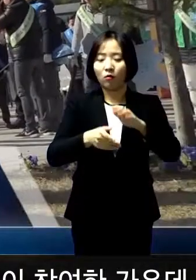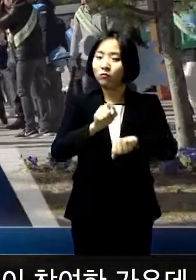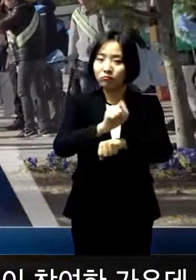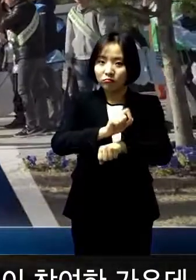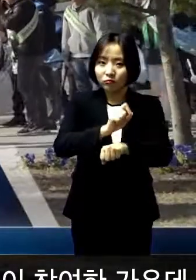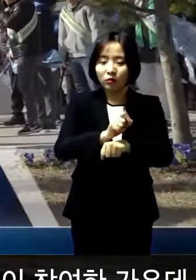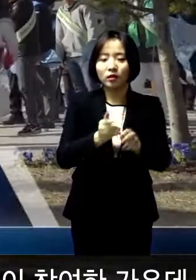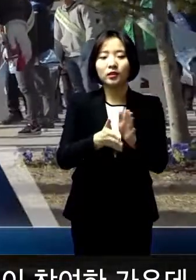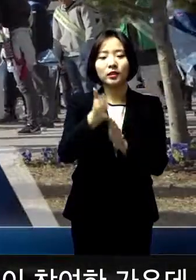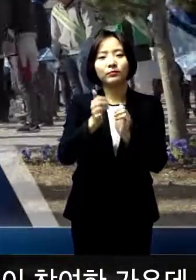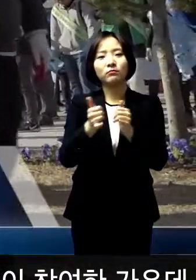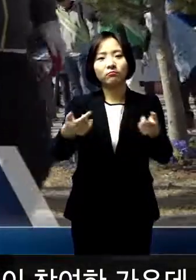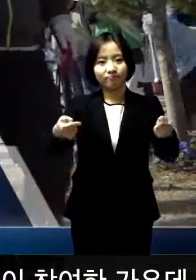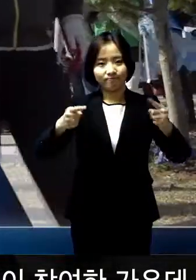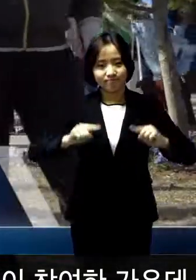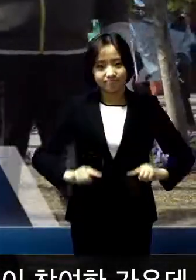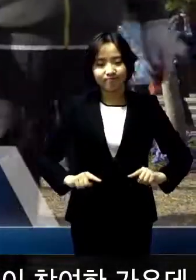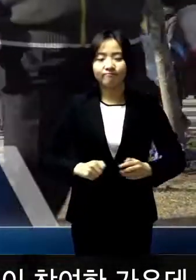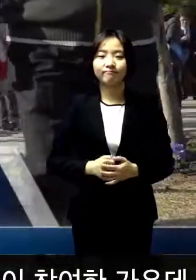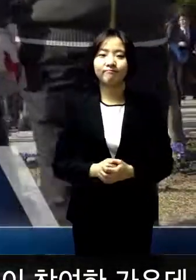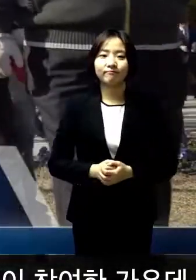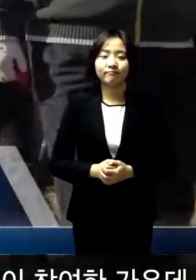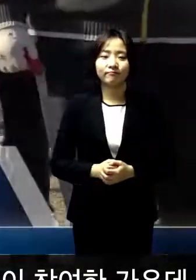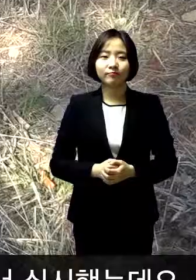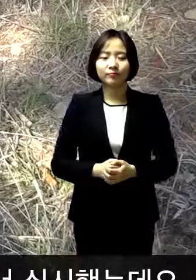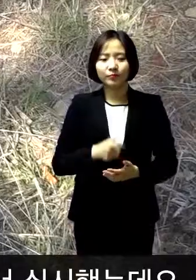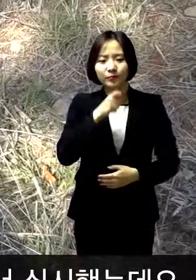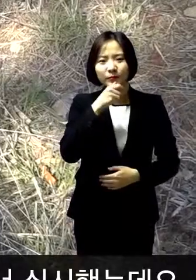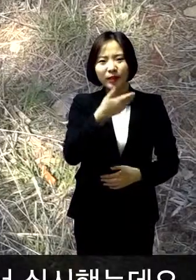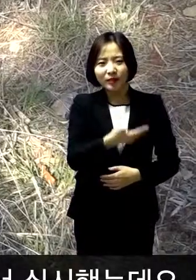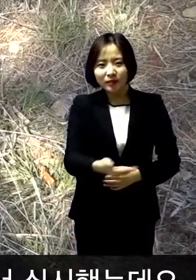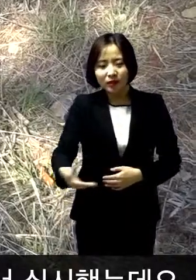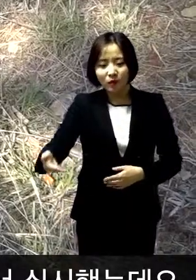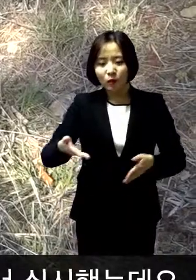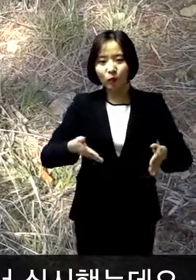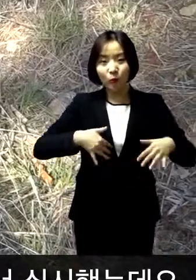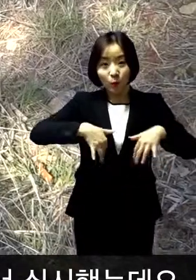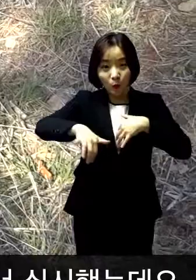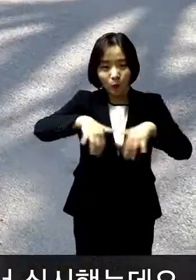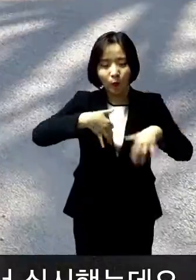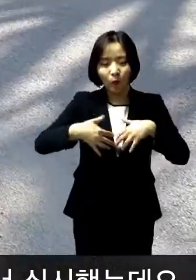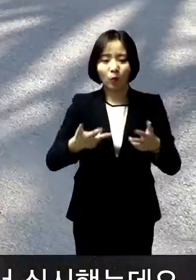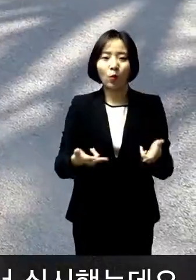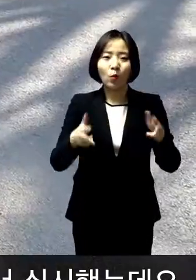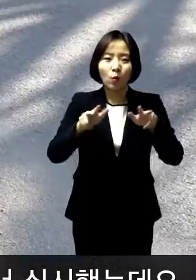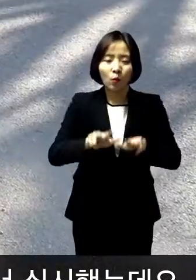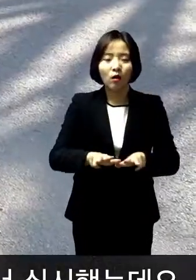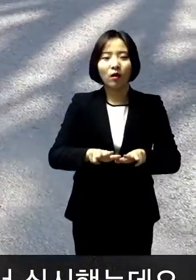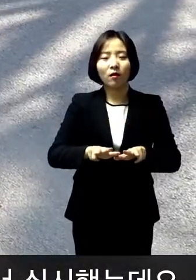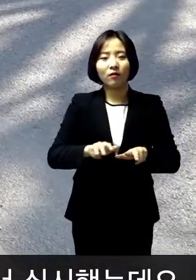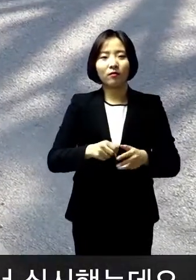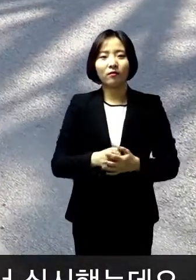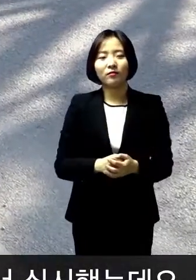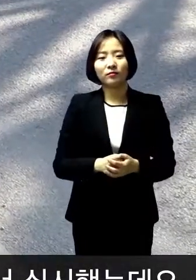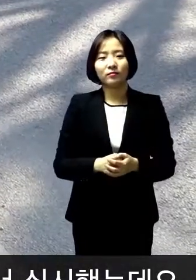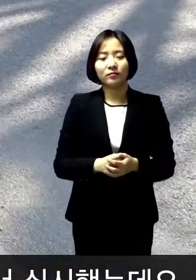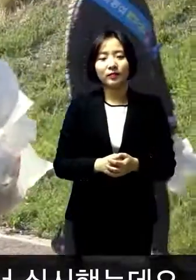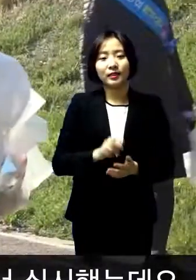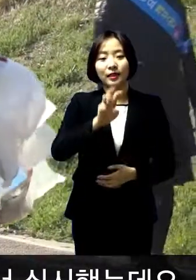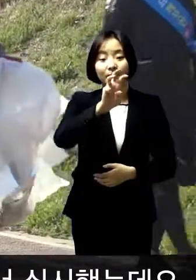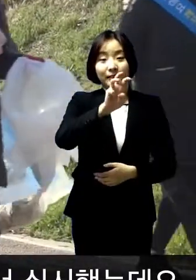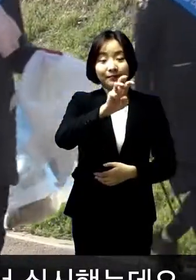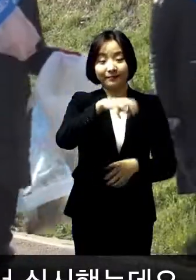기업체, 공무원, 시민 등이 참여한 가운데 주 하천 및 도로변, 공원, 이면도로 취약지